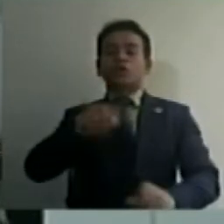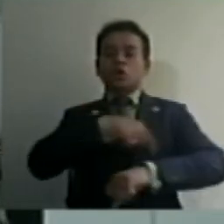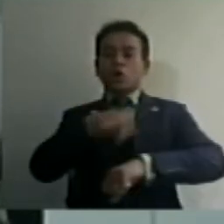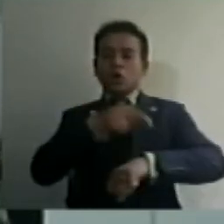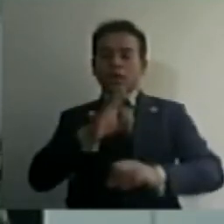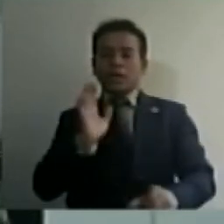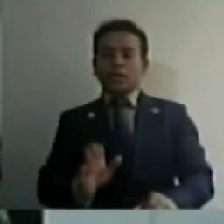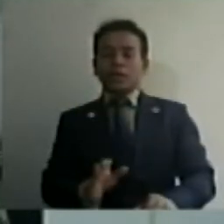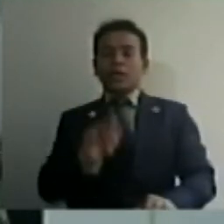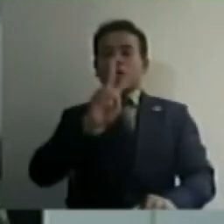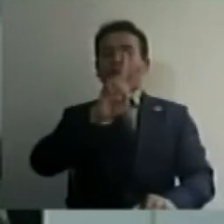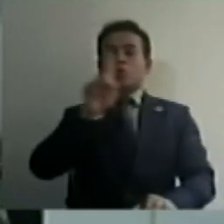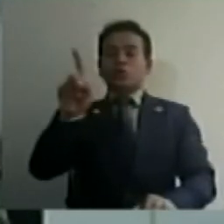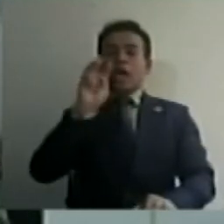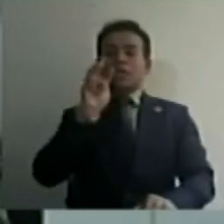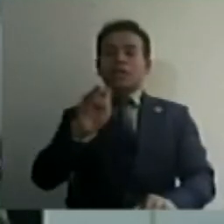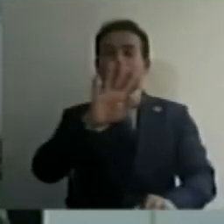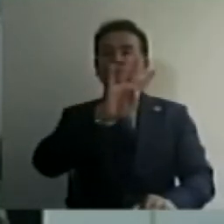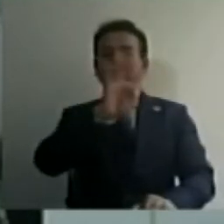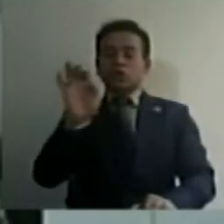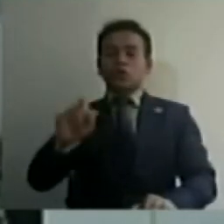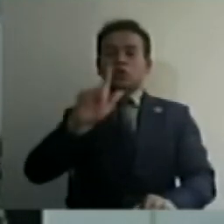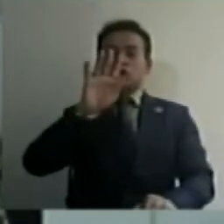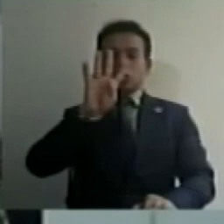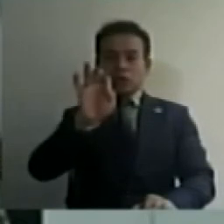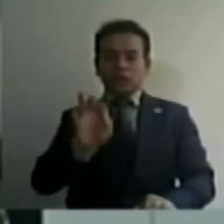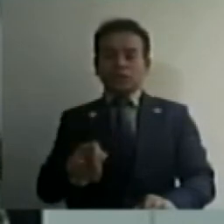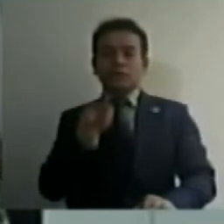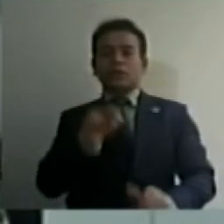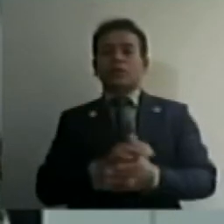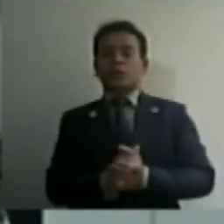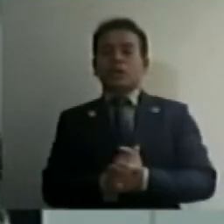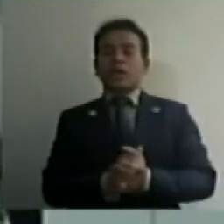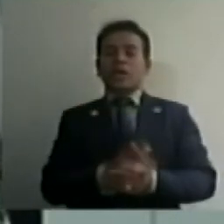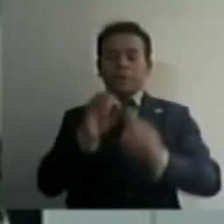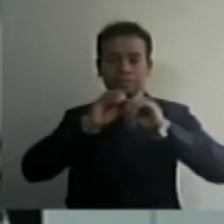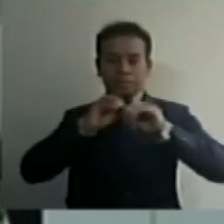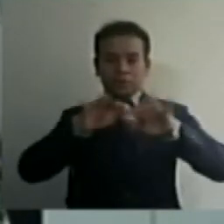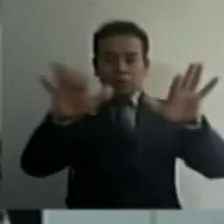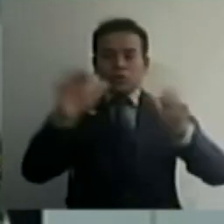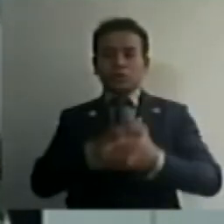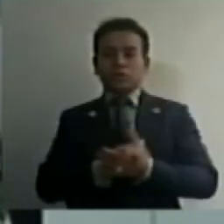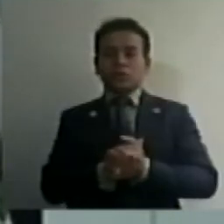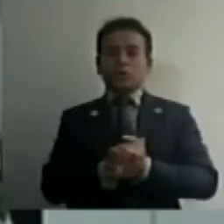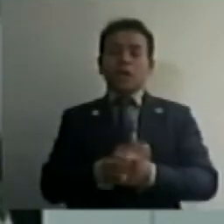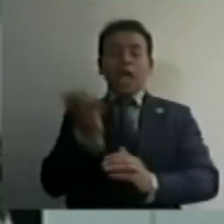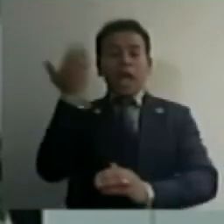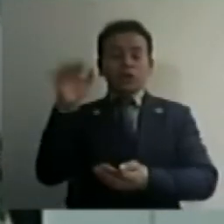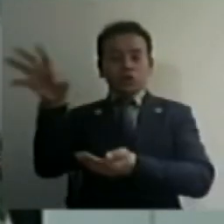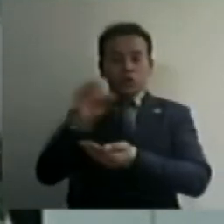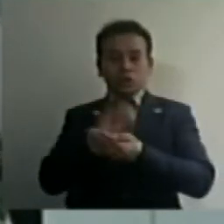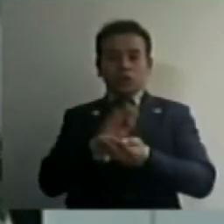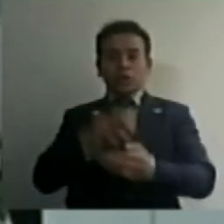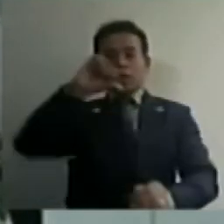21,440, এবং বিতরণ করা হয়েছে পূর্বের সংগ্রহ সহ 91,900টি। এবং